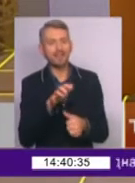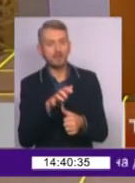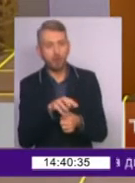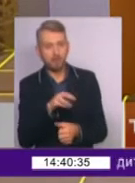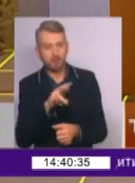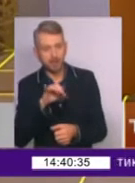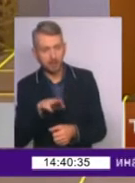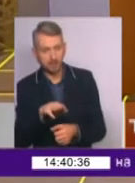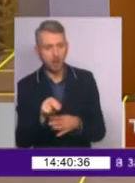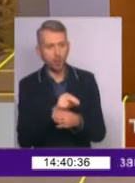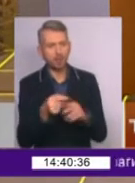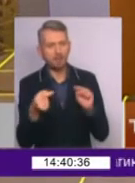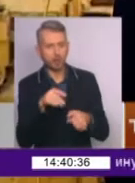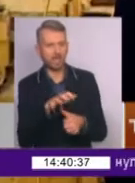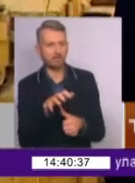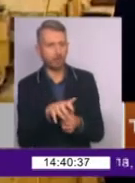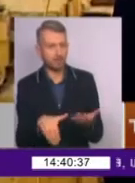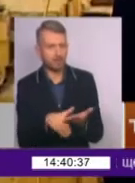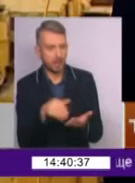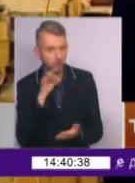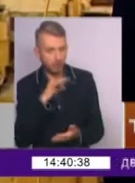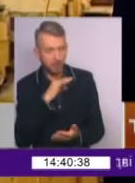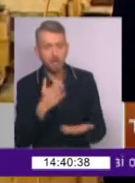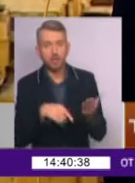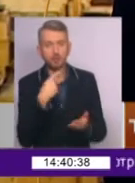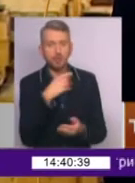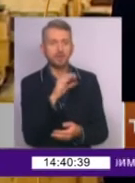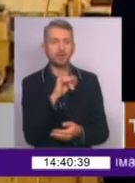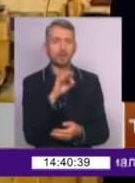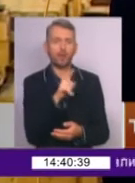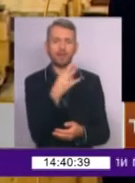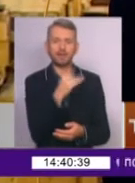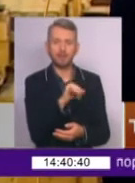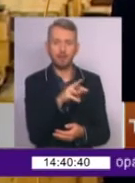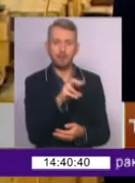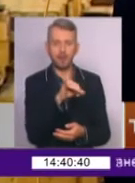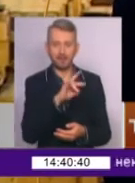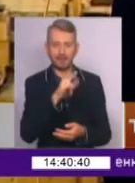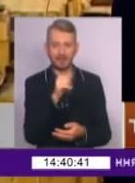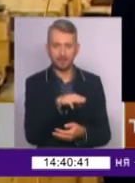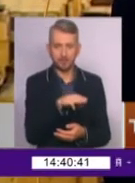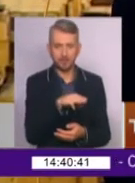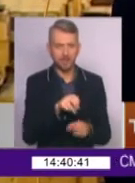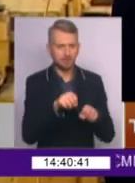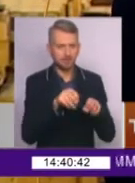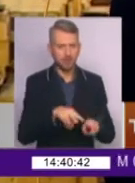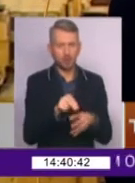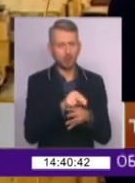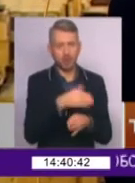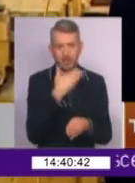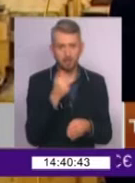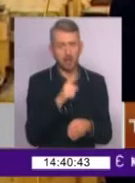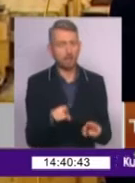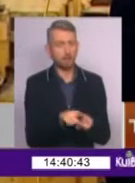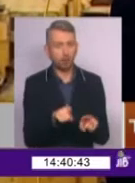лікується протигрибковими засобами. Якщо це мова йде про сирозний менінгіт, специфічного лікування немає, але все